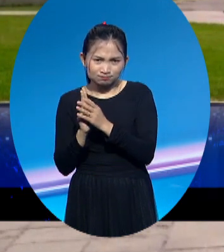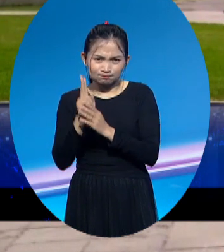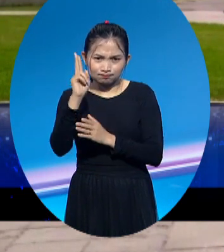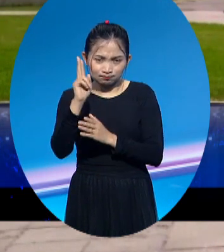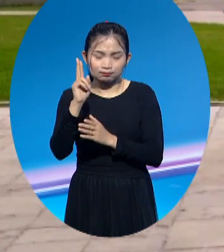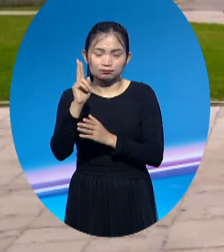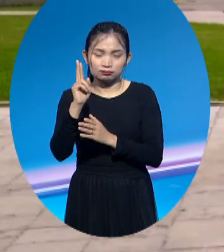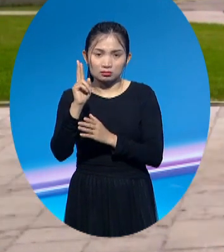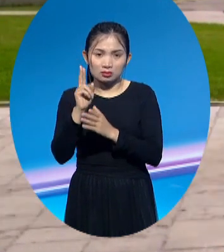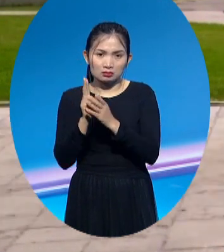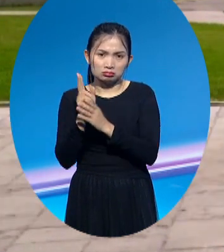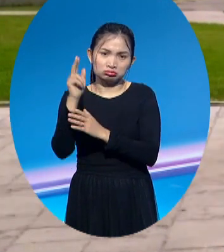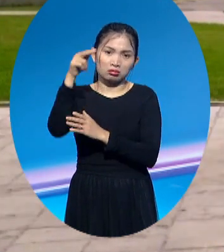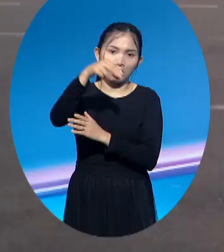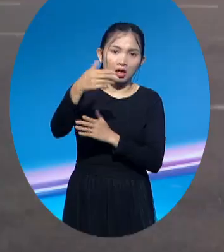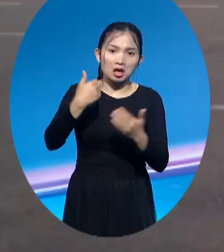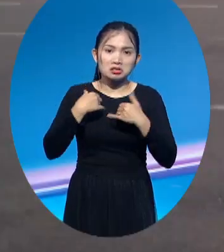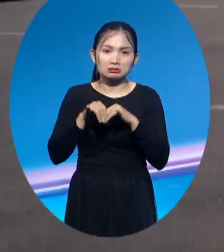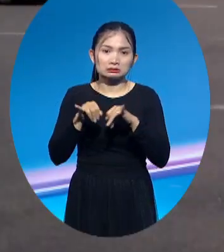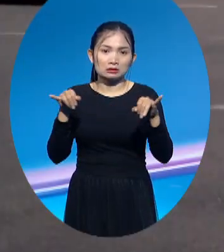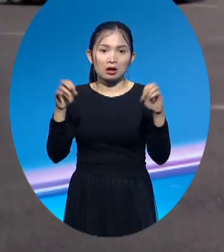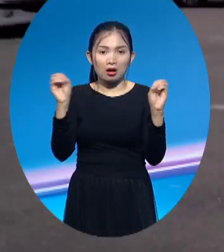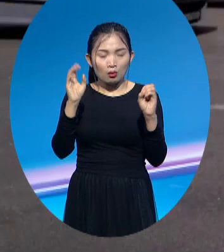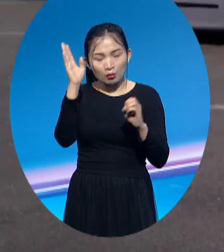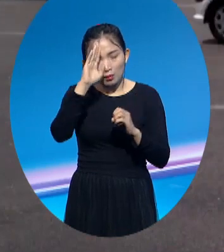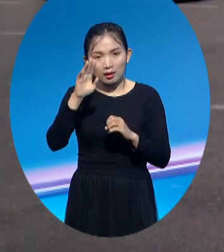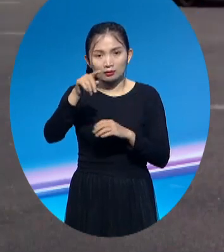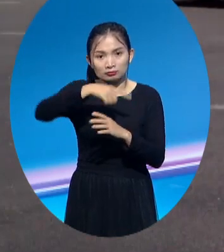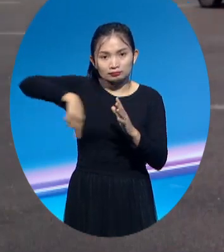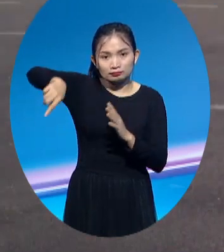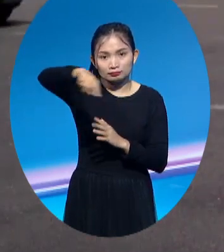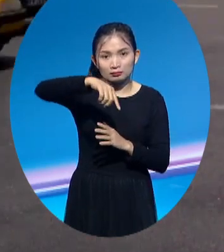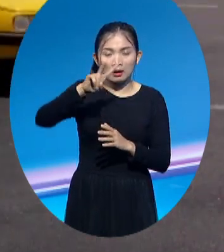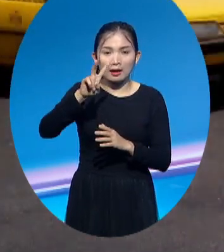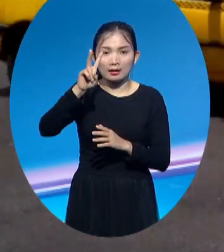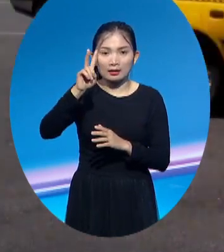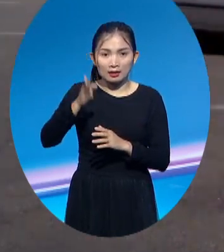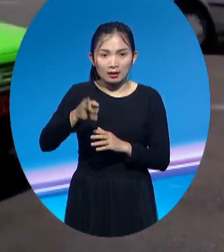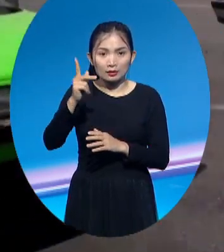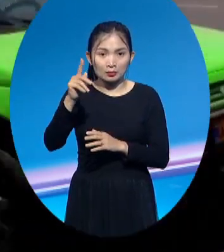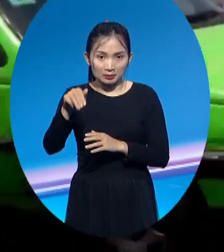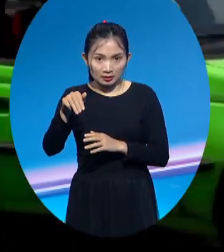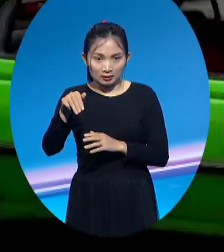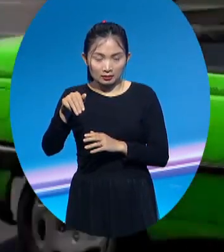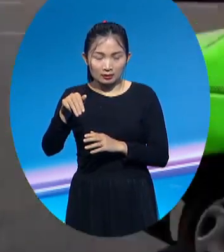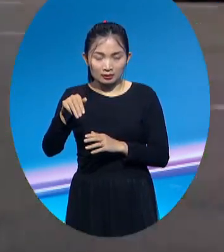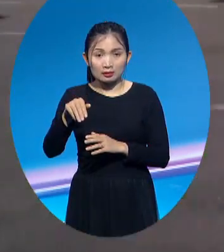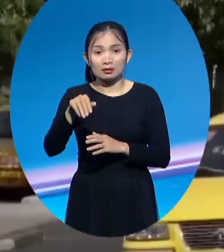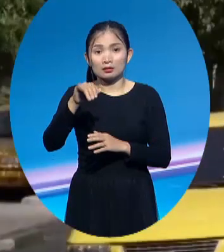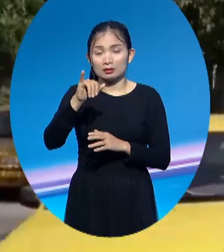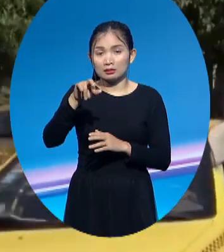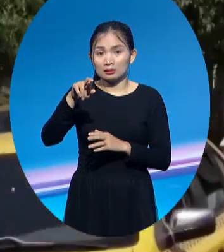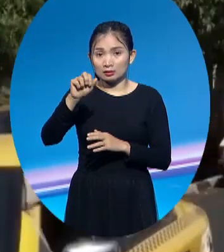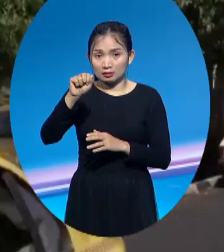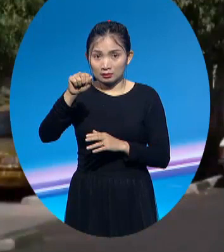Sayyid Ali Khamenei, nhằm tuân thủ các chính sách và các mối đe dọa của nước này, và Iran không có vấn đề gì về công nghệ để nâng cao chất